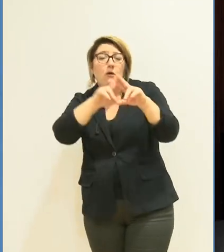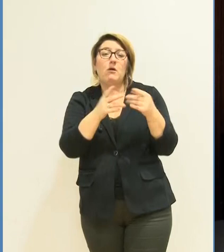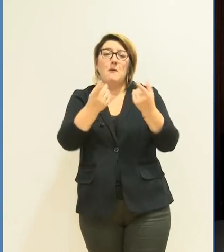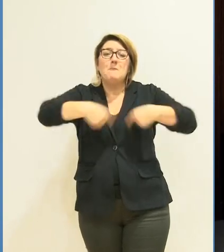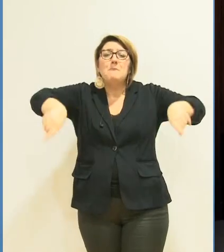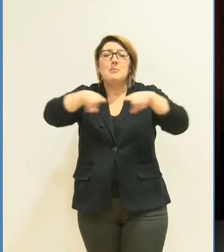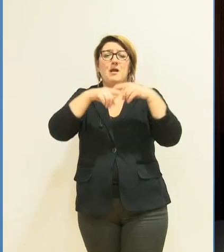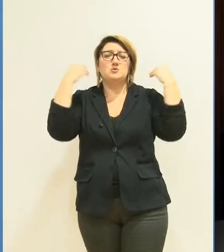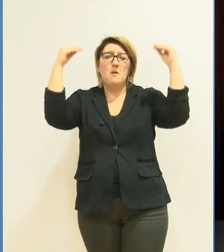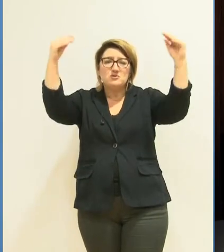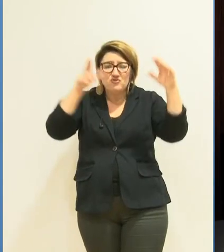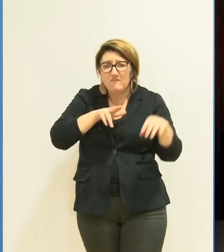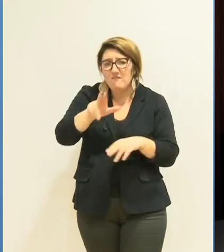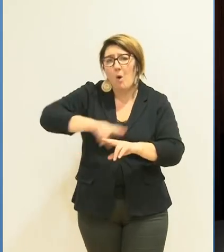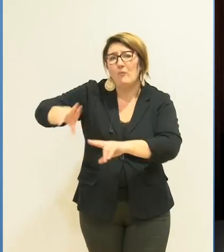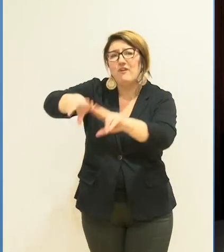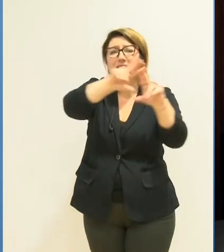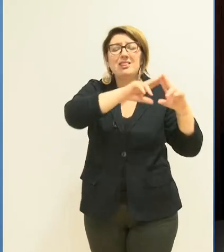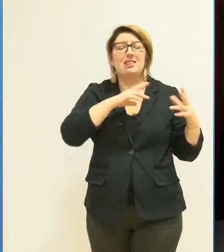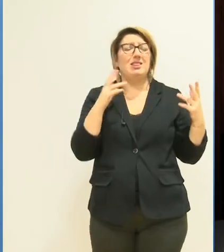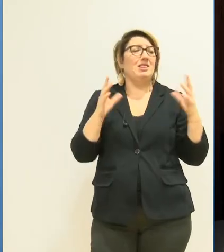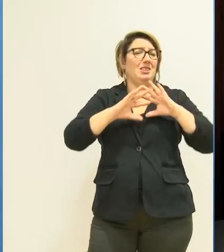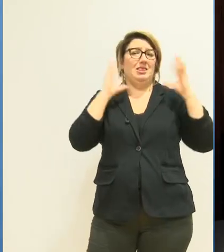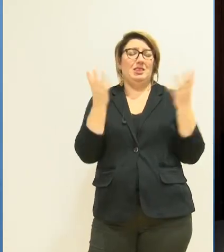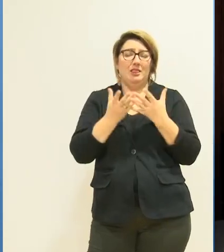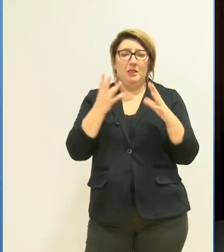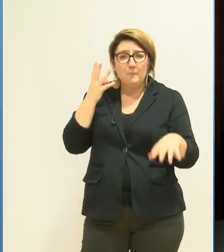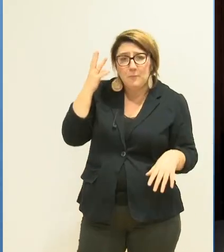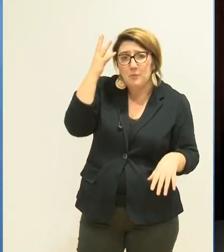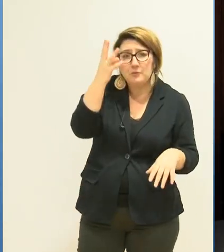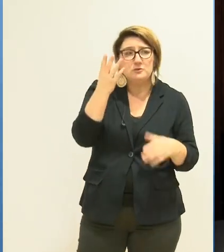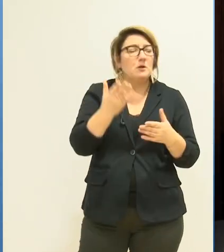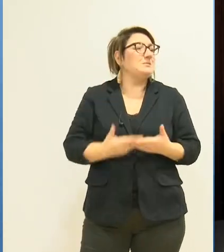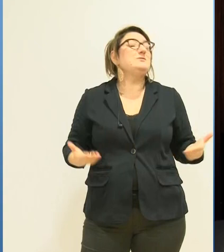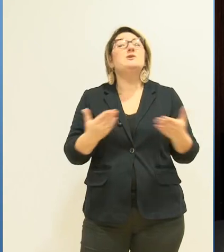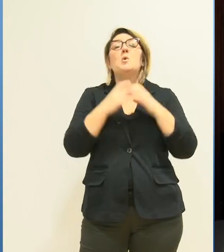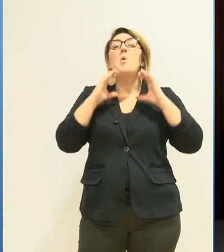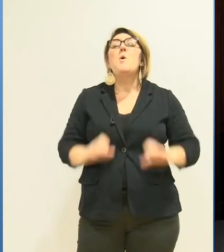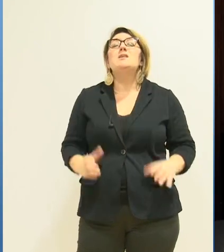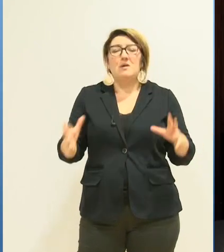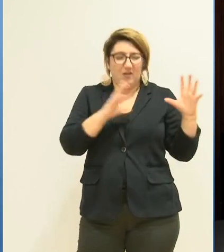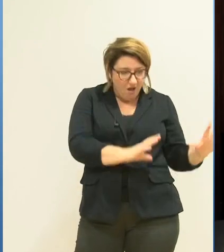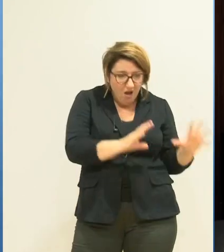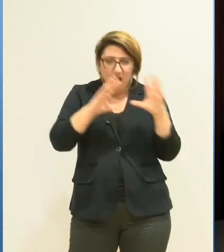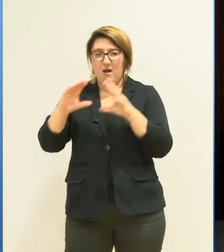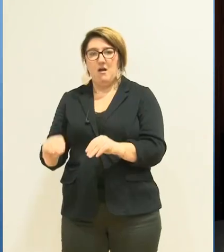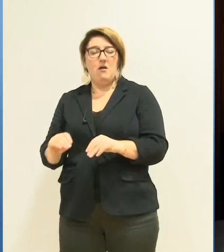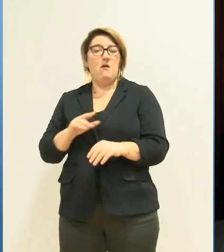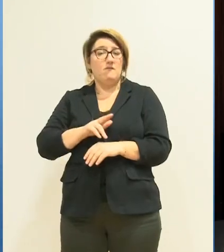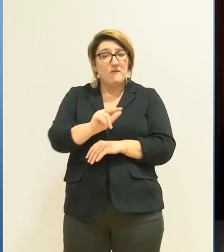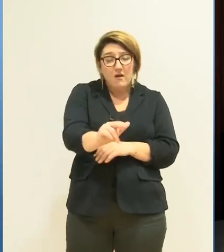va être fait le projet de la delà de la situation maintenant du collège qui va être repositionné ailleurs